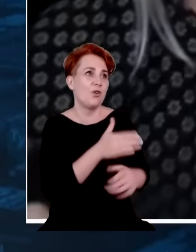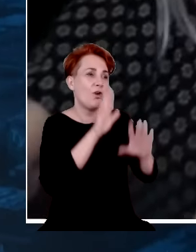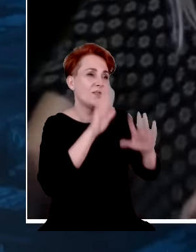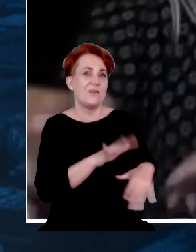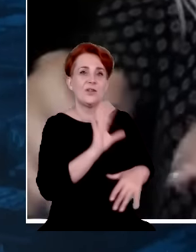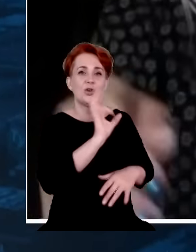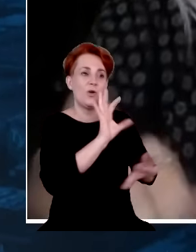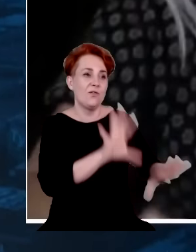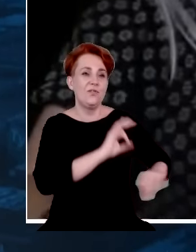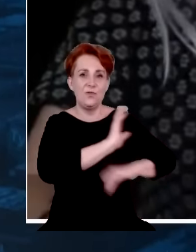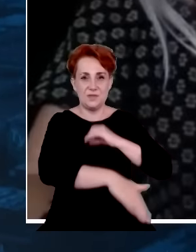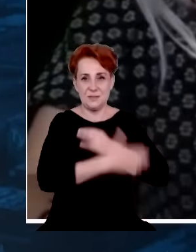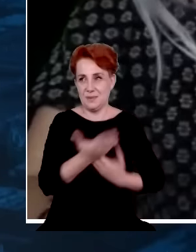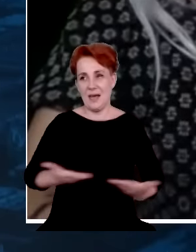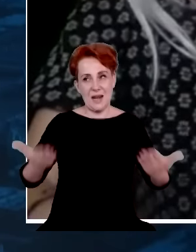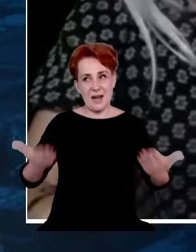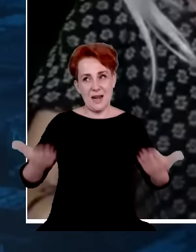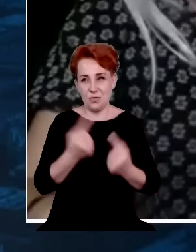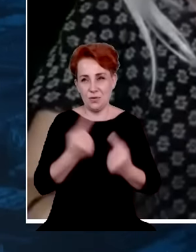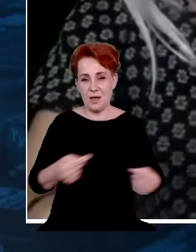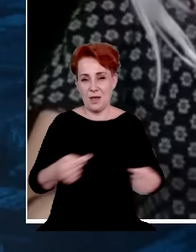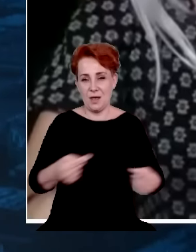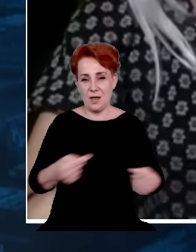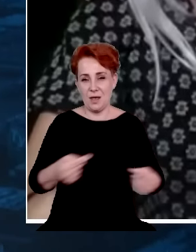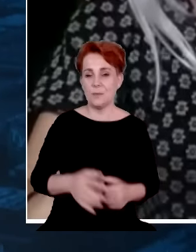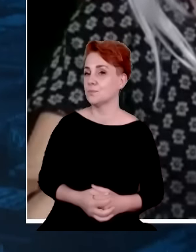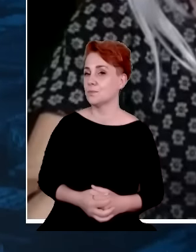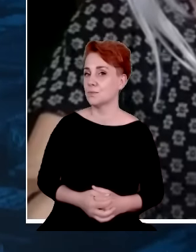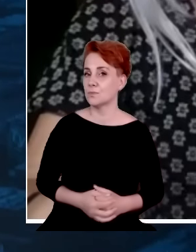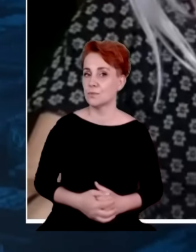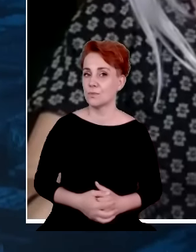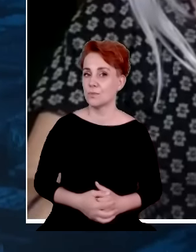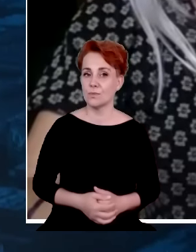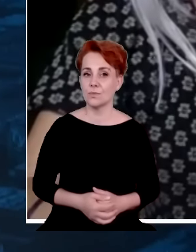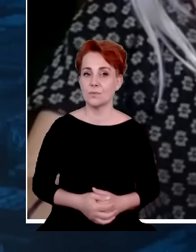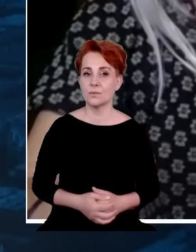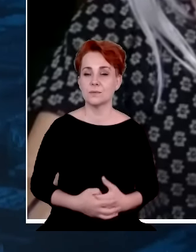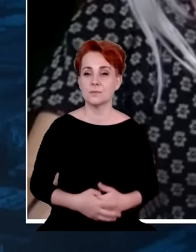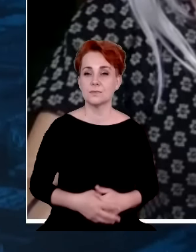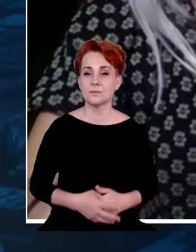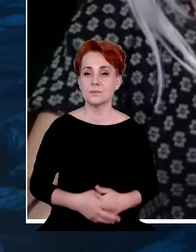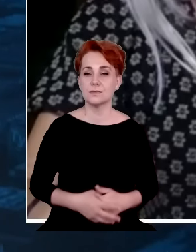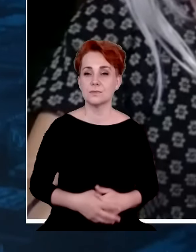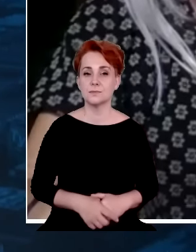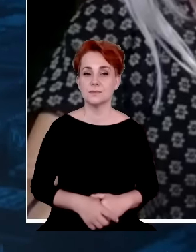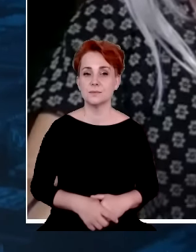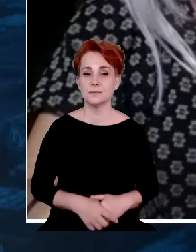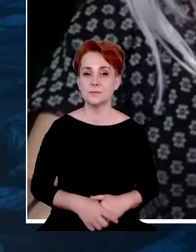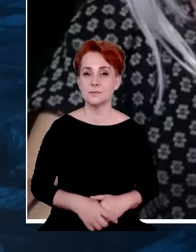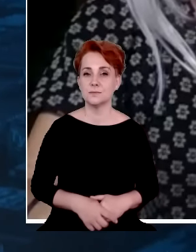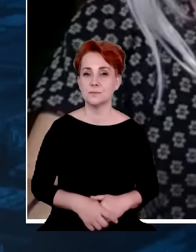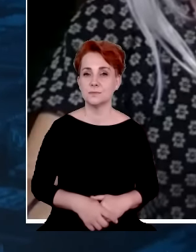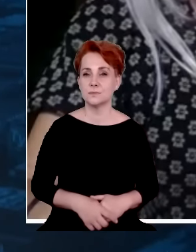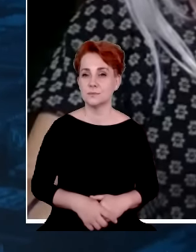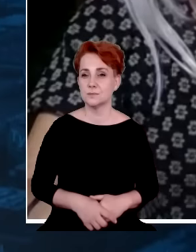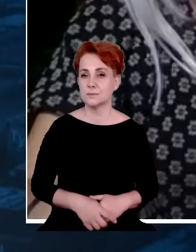to chodzi droga pani kultywować można tradycyjnie poglądy to może tak a po drugie Jaki jest